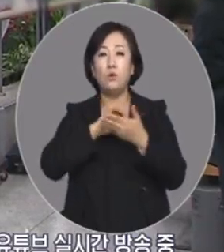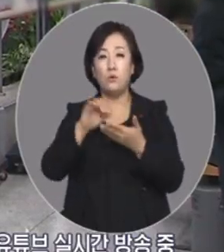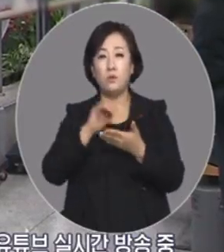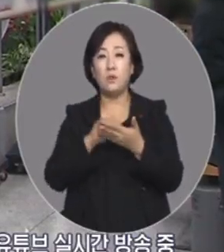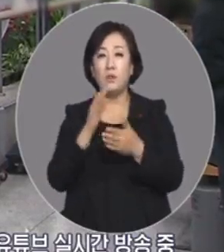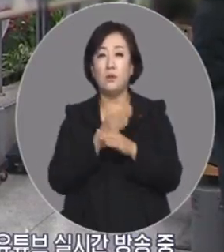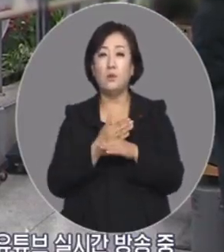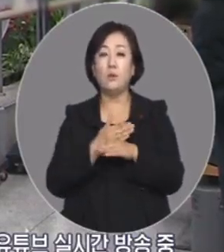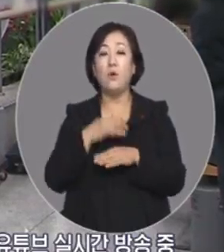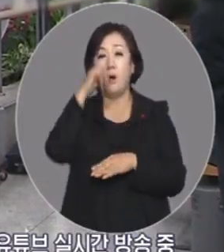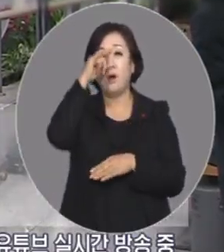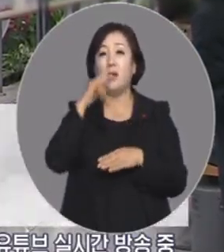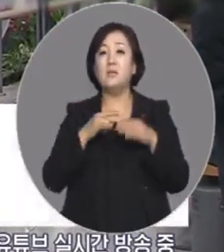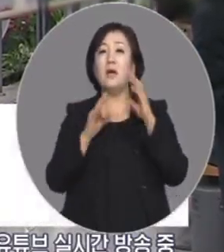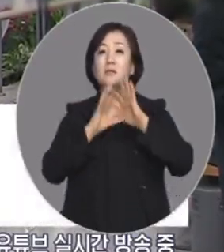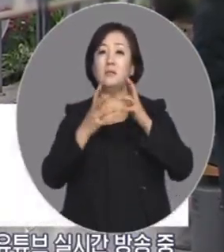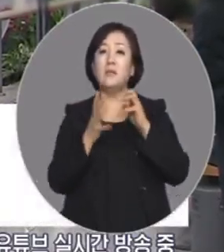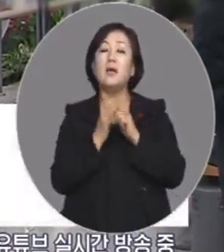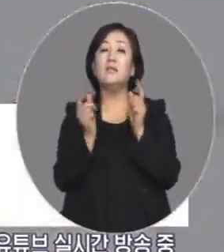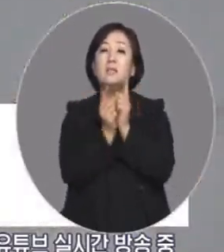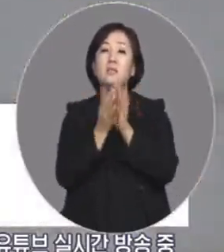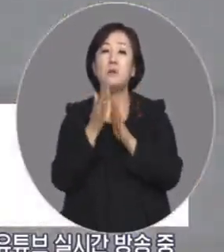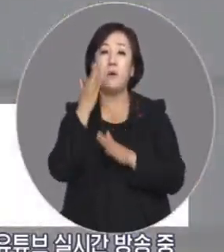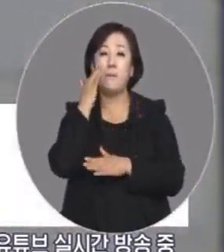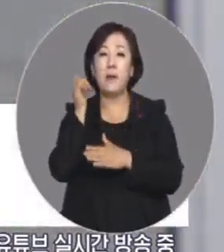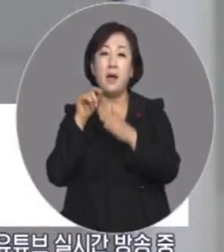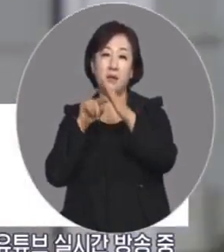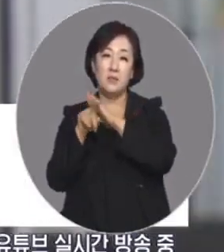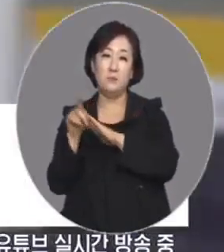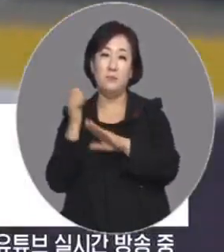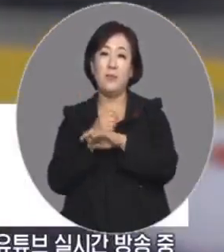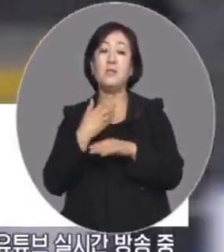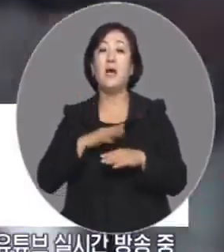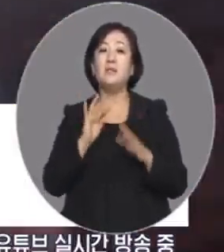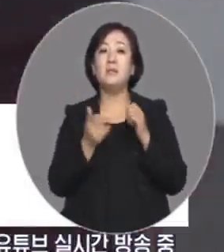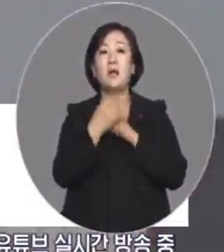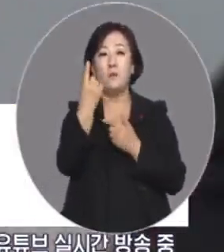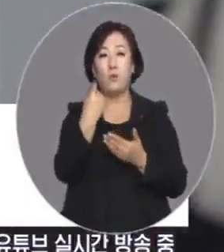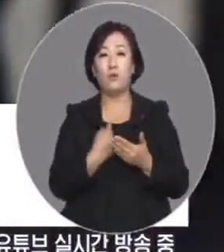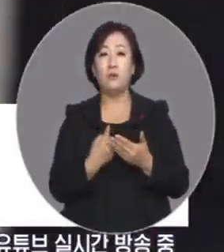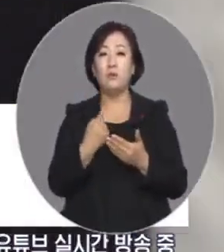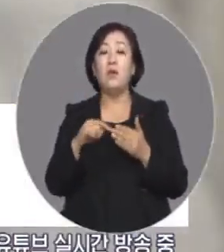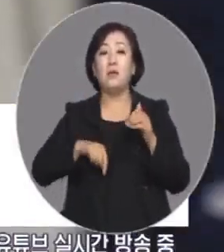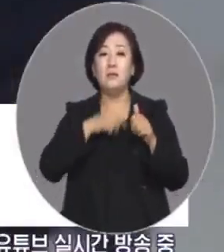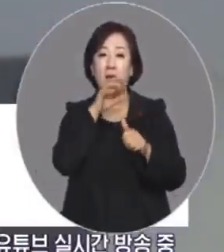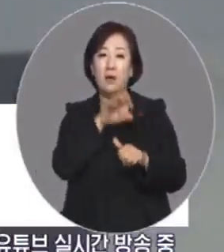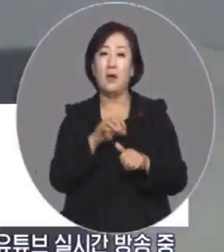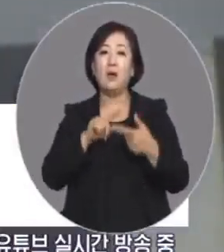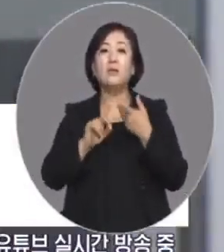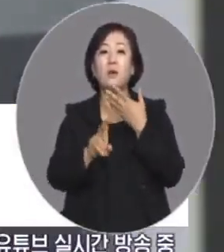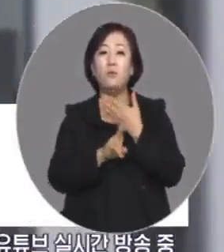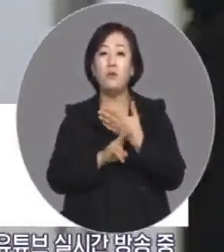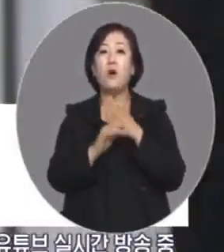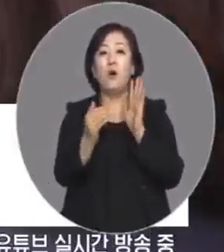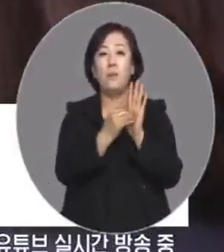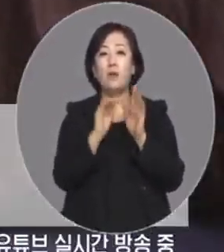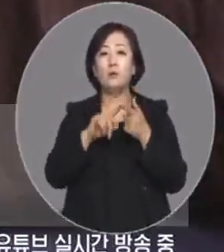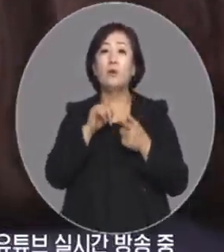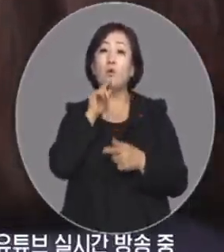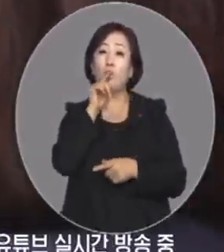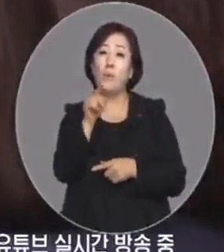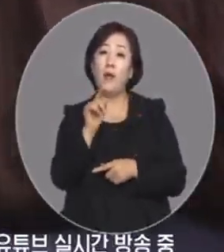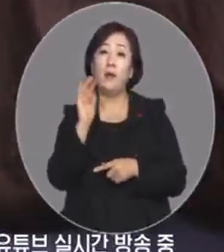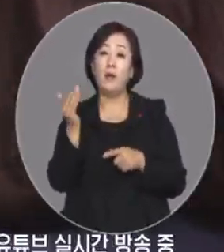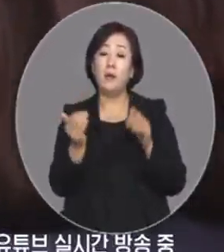가운데 카자흐스탄 입국자는 모친 집을 방문하고 지인을 집으로 부르는 등 자가격리 수칙을 위반해 방역당국이 고발